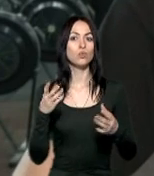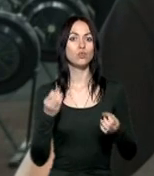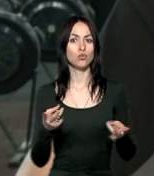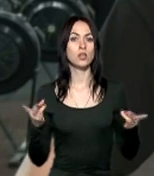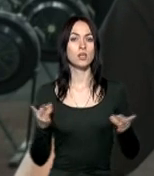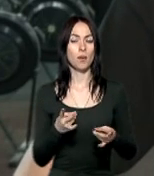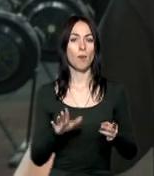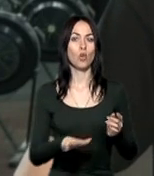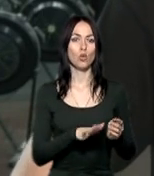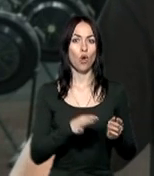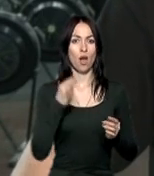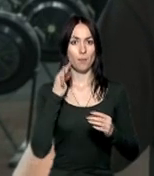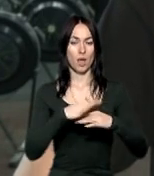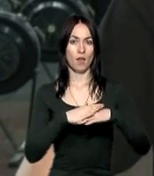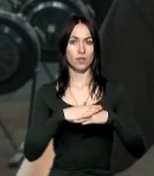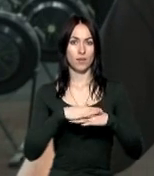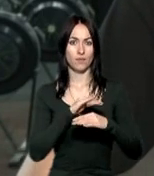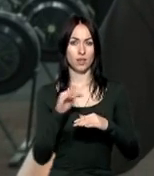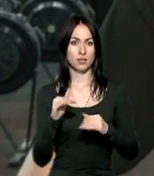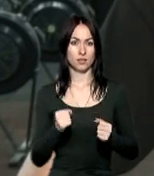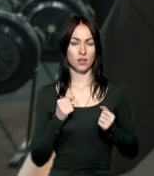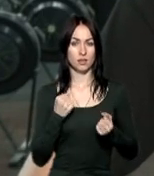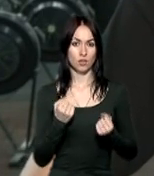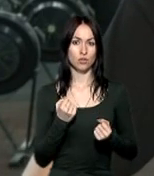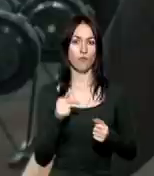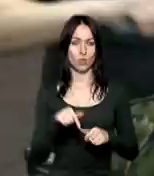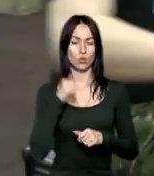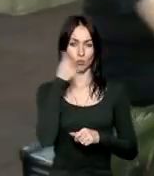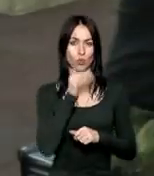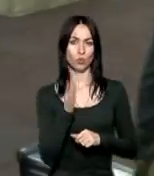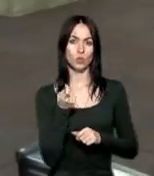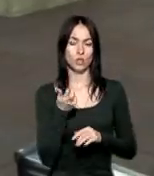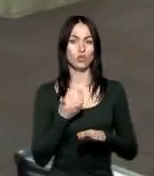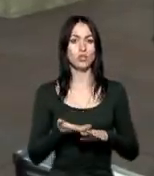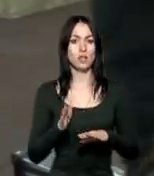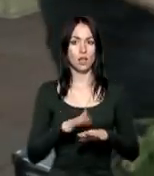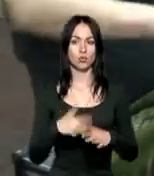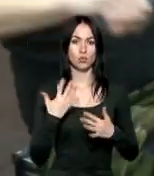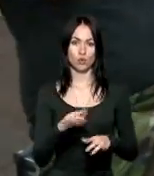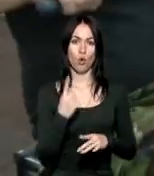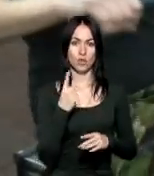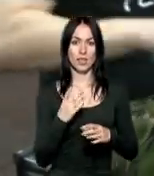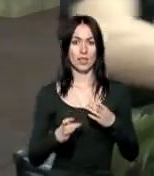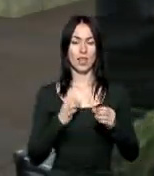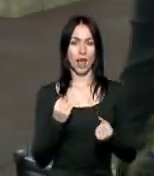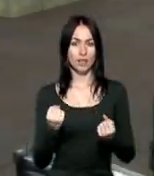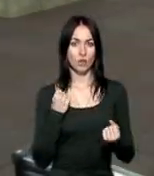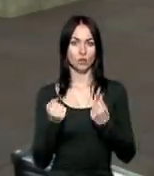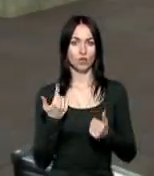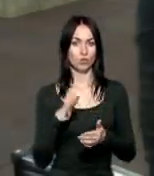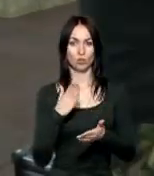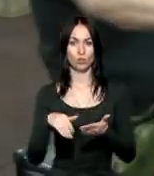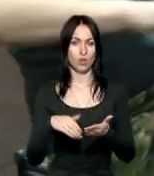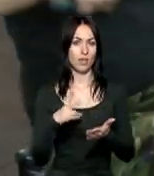рівновесі тримати. Поэтому в цьому году буде трошки складніше. Бо вже один тренажер відпав, гребля. Вже